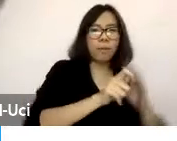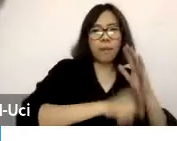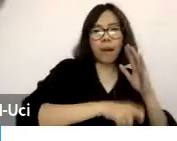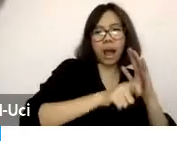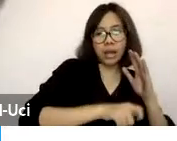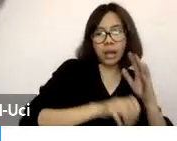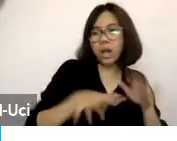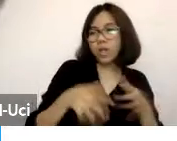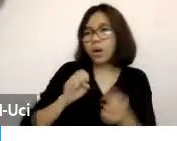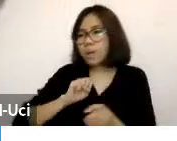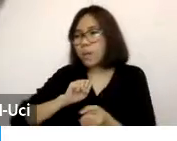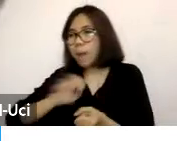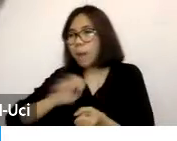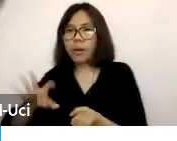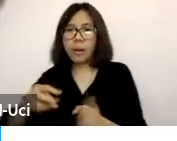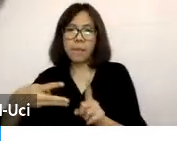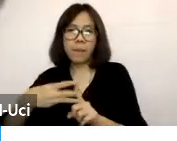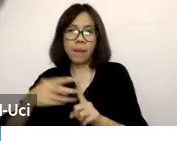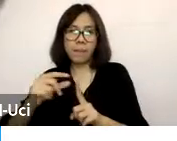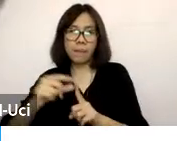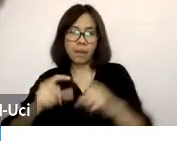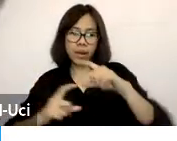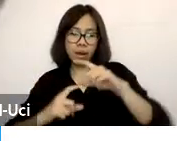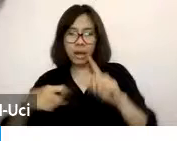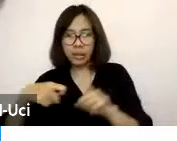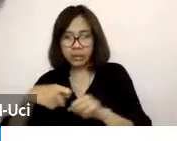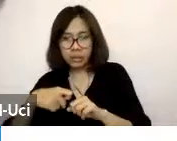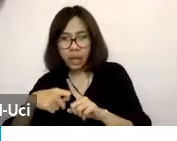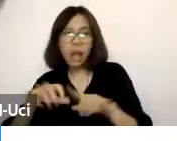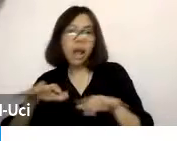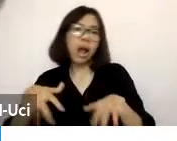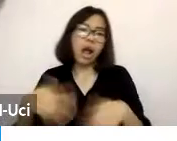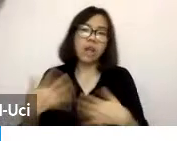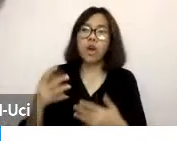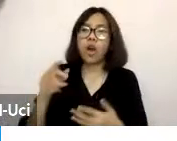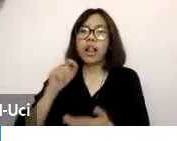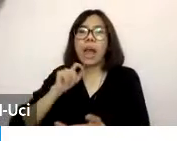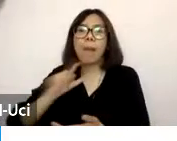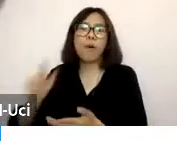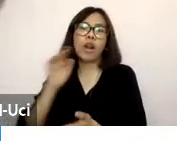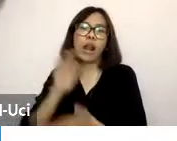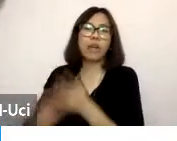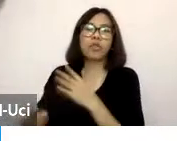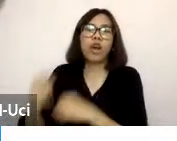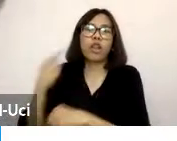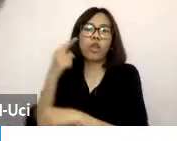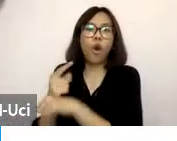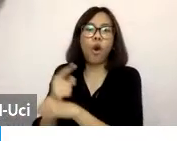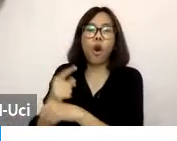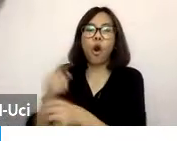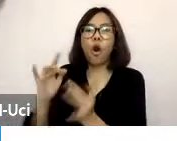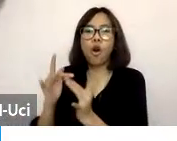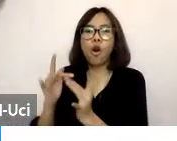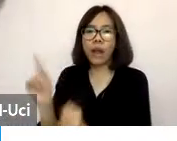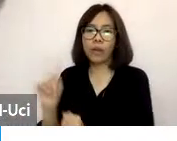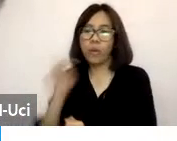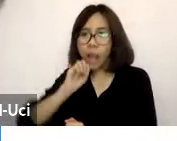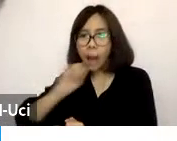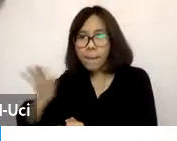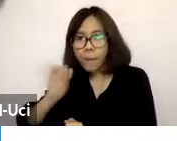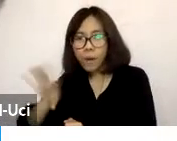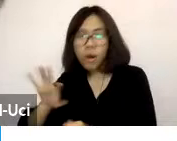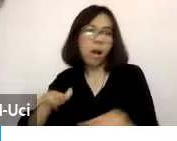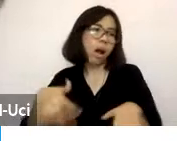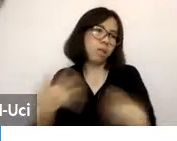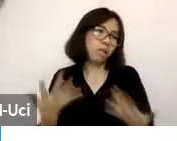bpsk baik mungkin melalui comprehending terlebih dahulu keputusan e-commerce atau baik mungkin melakukan sarana-sarana yang lainnya